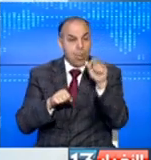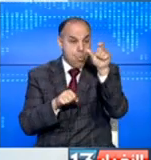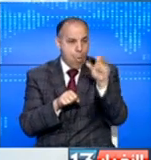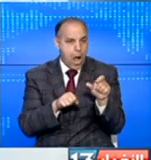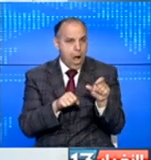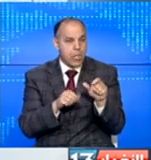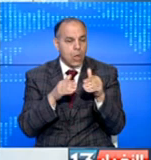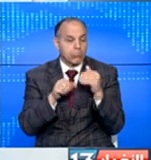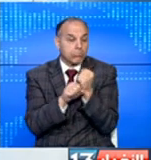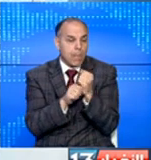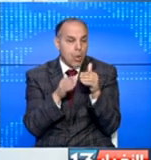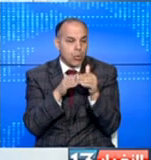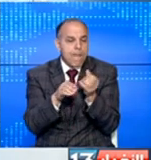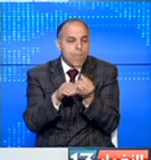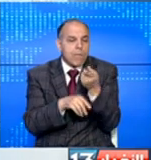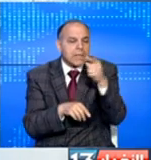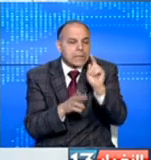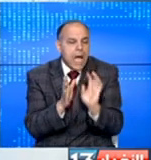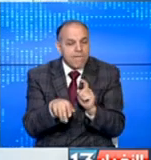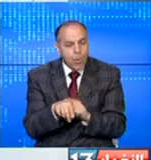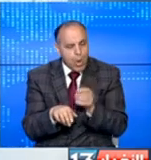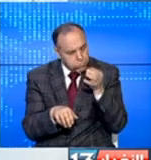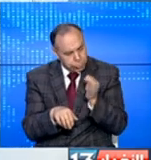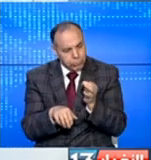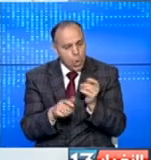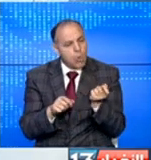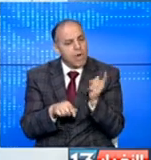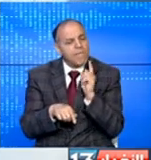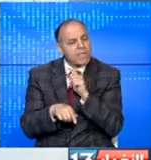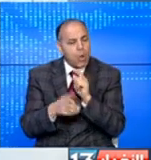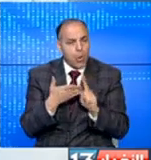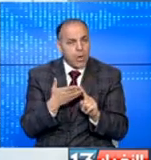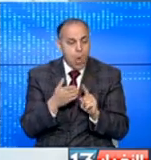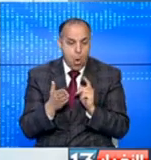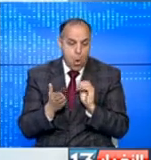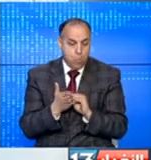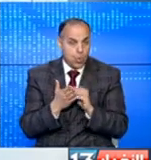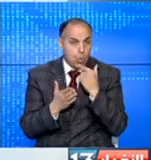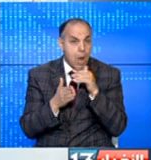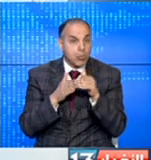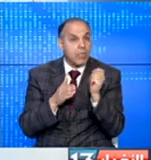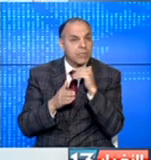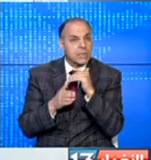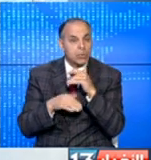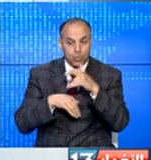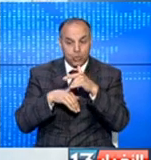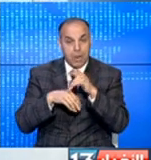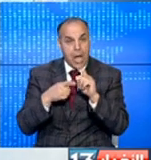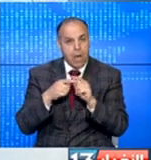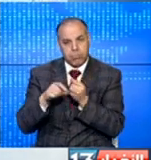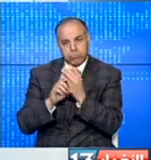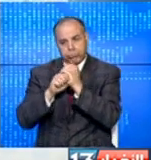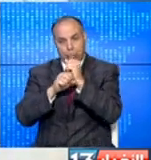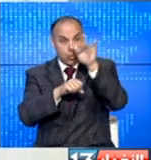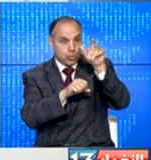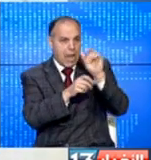المواطن طالب الخدمة من المعلومة الصحيحة في الوقت الصحيح بالسرعة المطلوبة وأيضا بالنجاعة المطلوبة دون المساس بالمعطيات